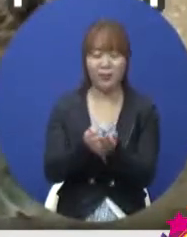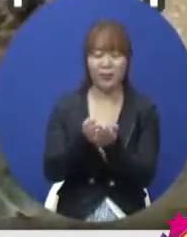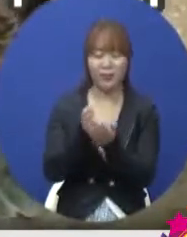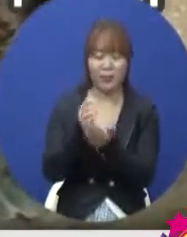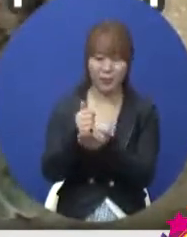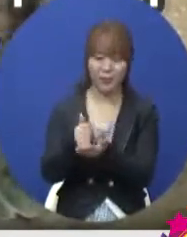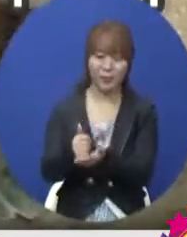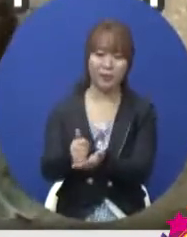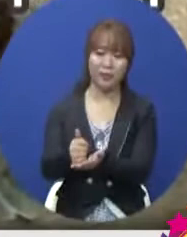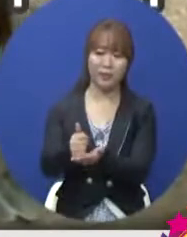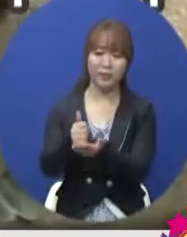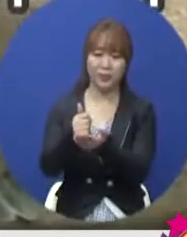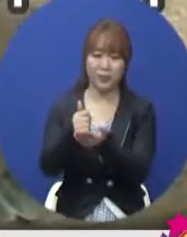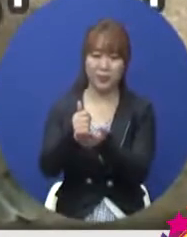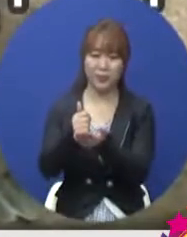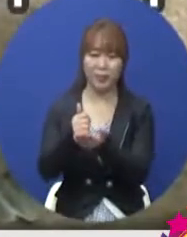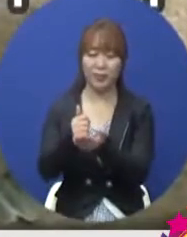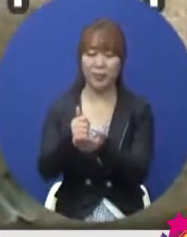님실고